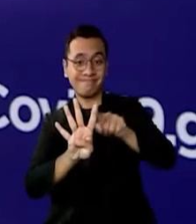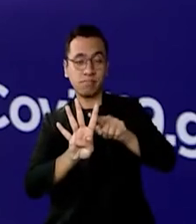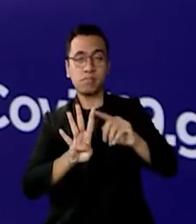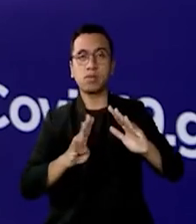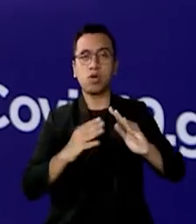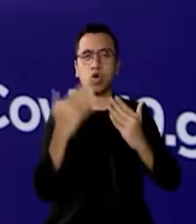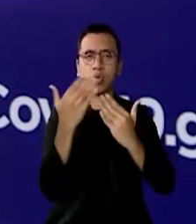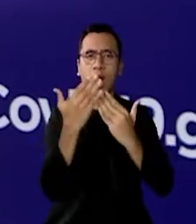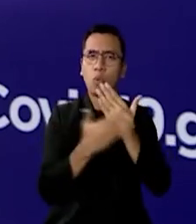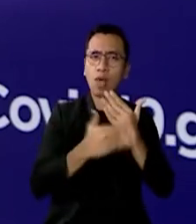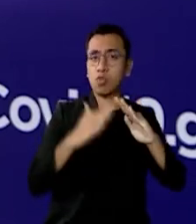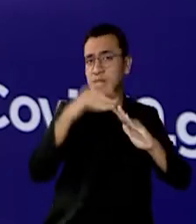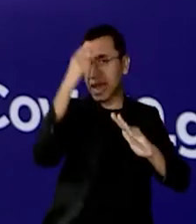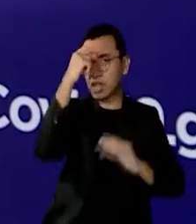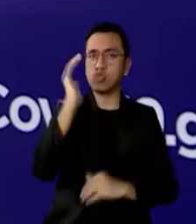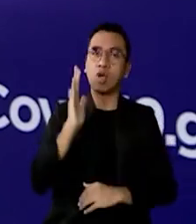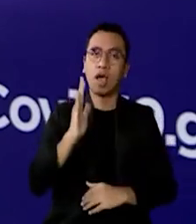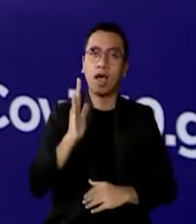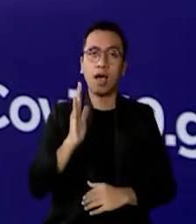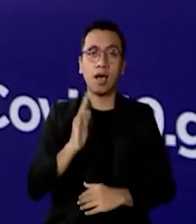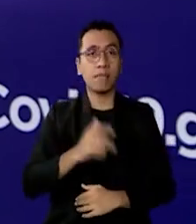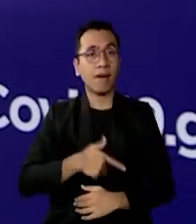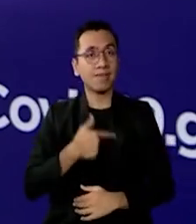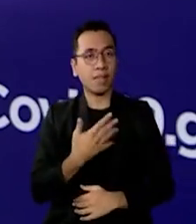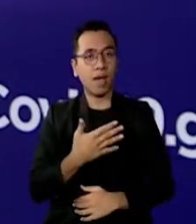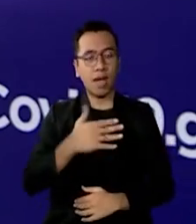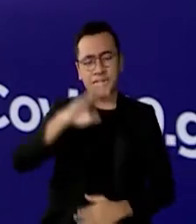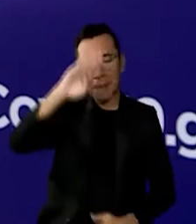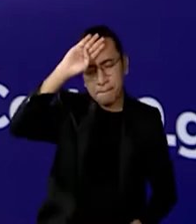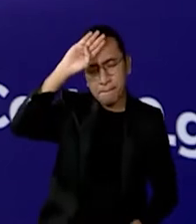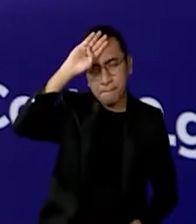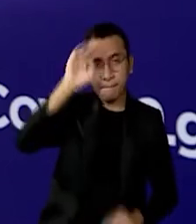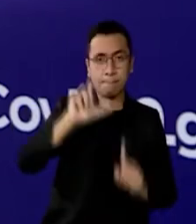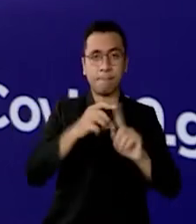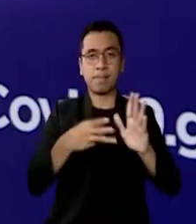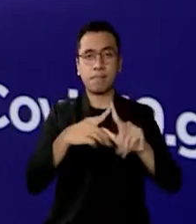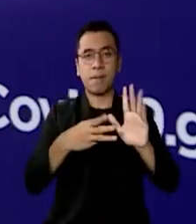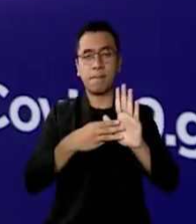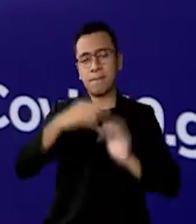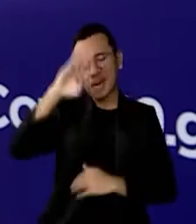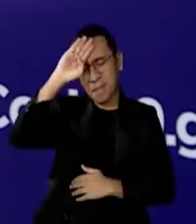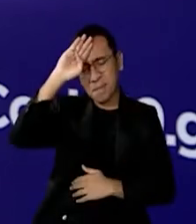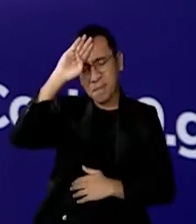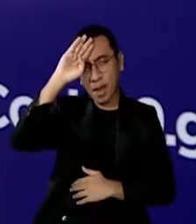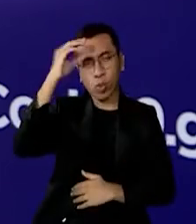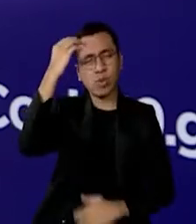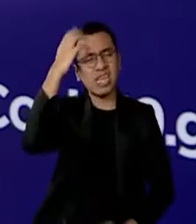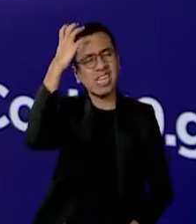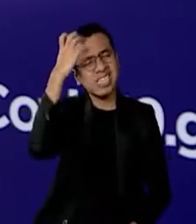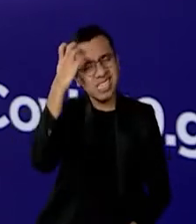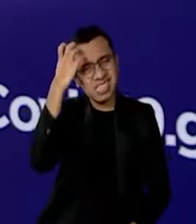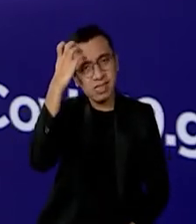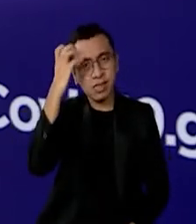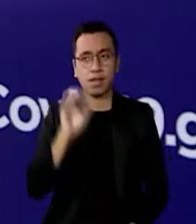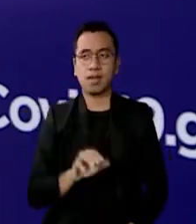dirawat di rumah sakit dengan keluhan panas dingin jadi demam keluhan sakit kepala dan